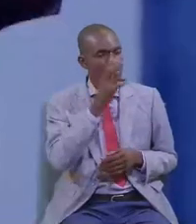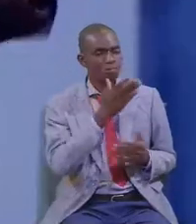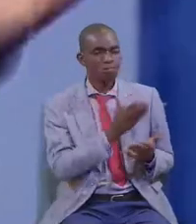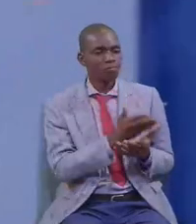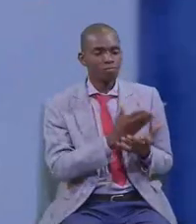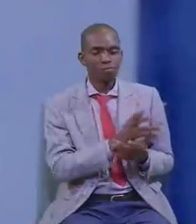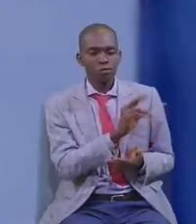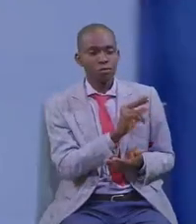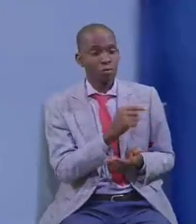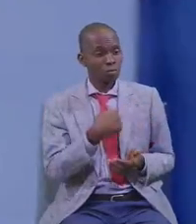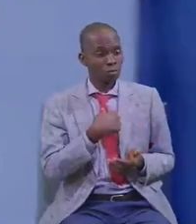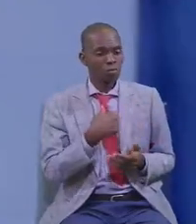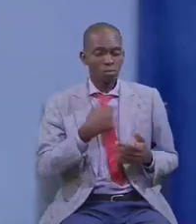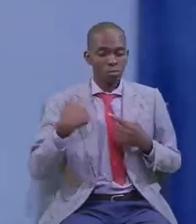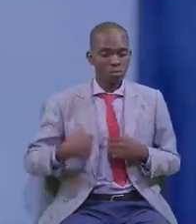J'ai donné mon cœur à Dieu.